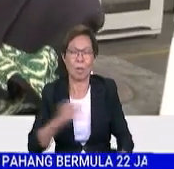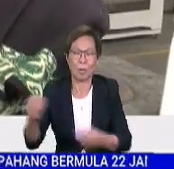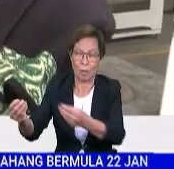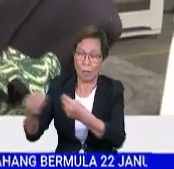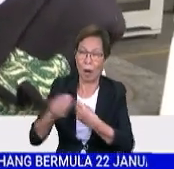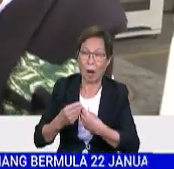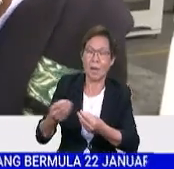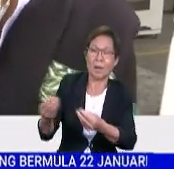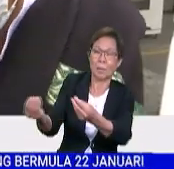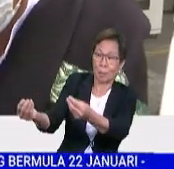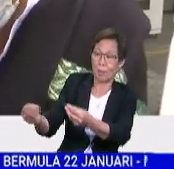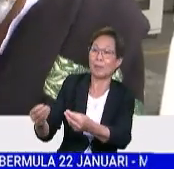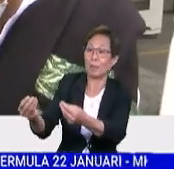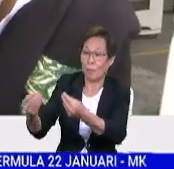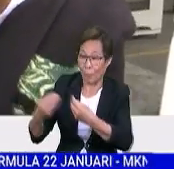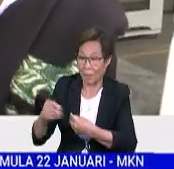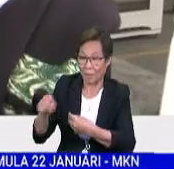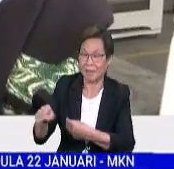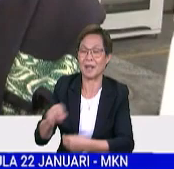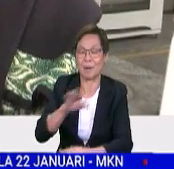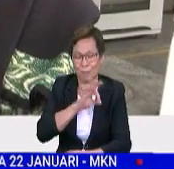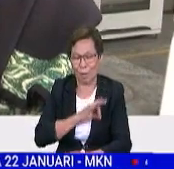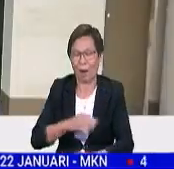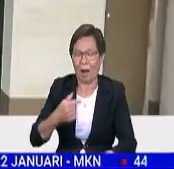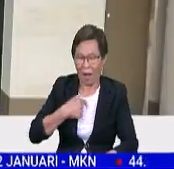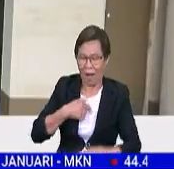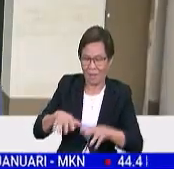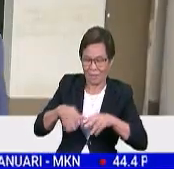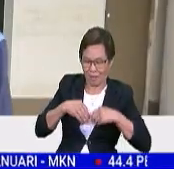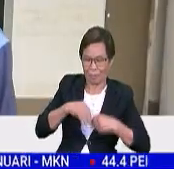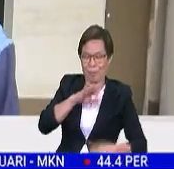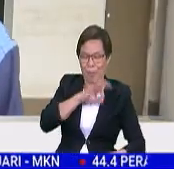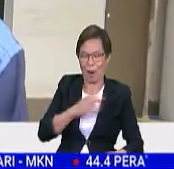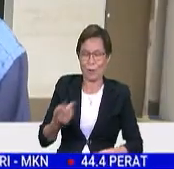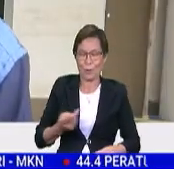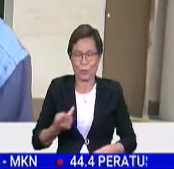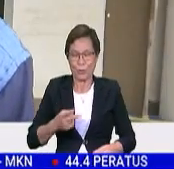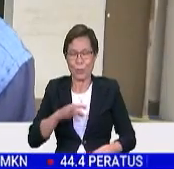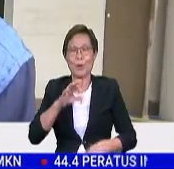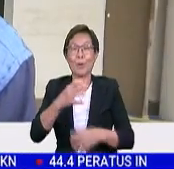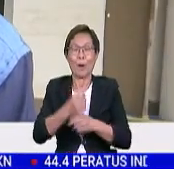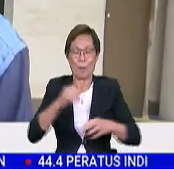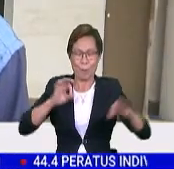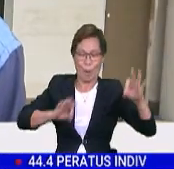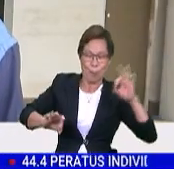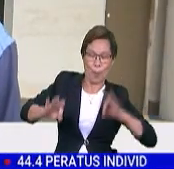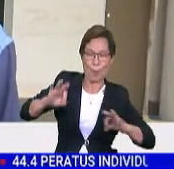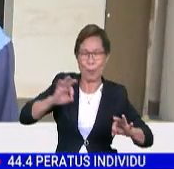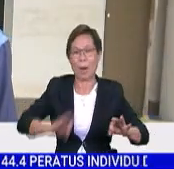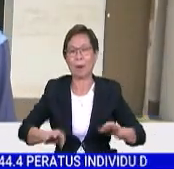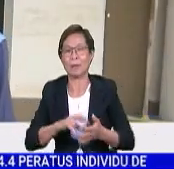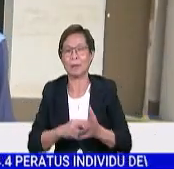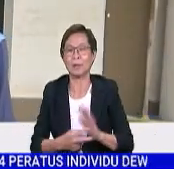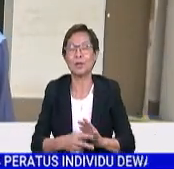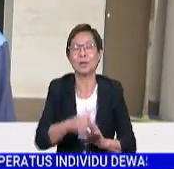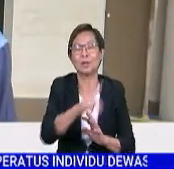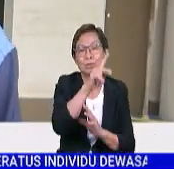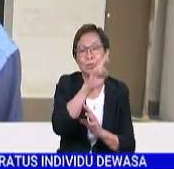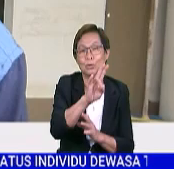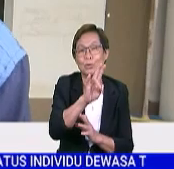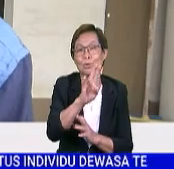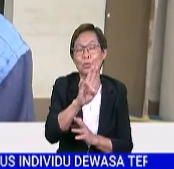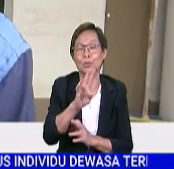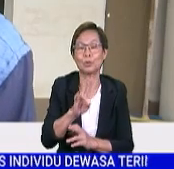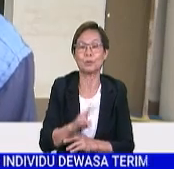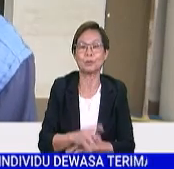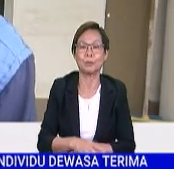dan yang menerima jadi dua-dua dapat pahala saya bagi pihak jemaah tujuh kariah masjid Jamil